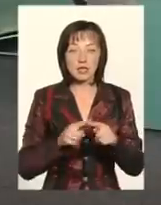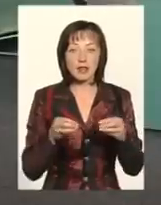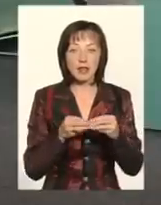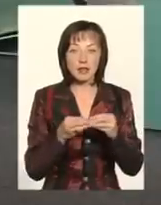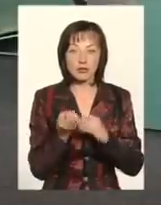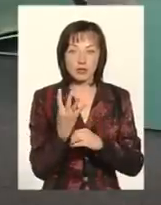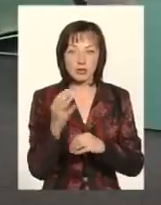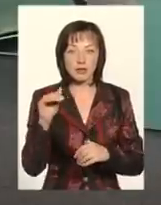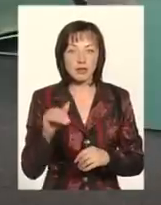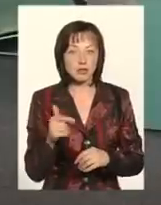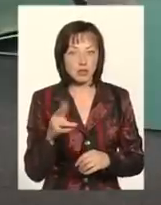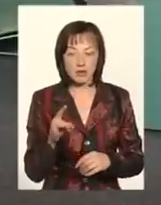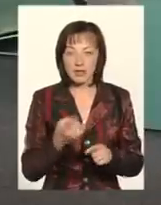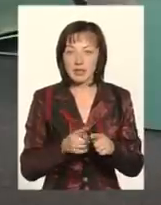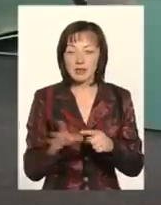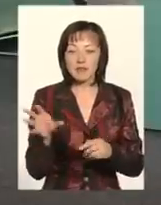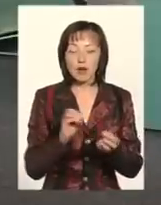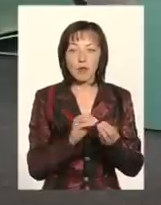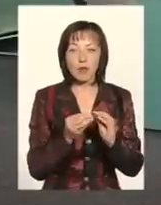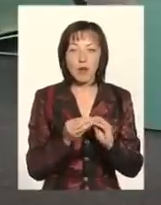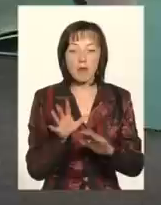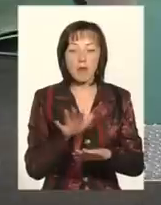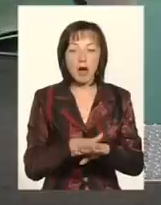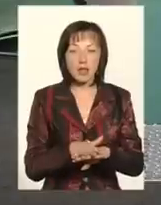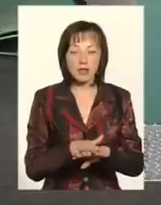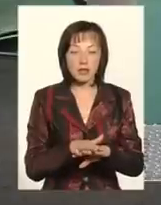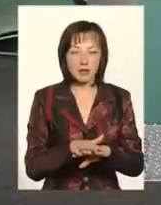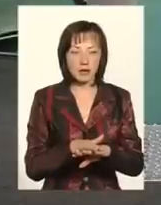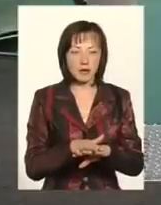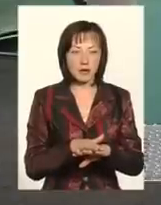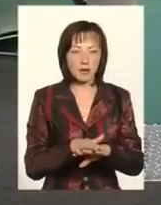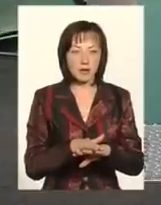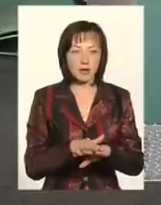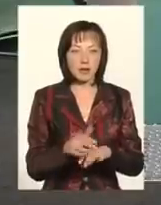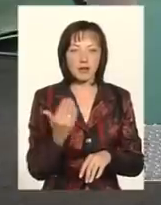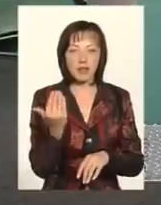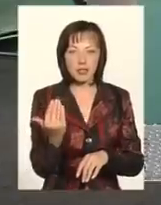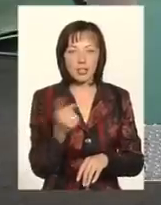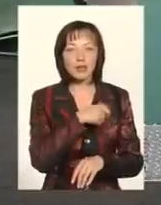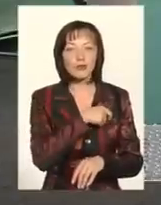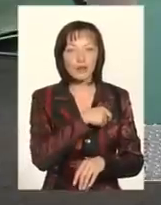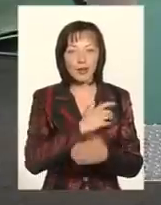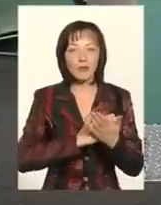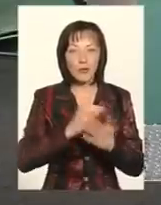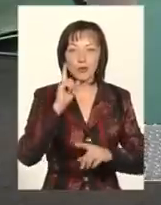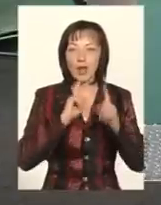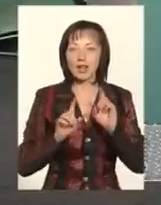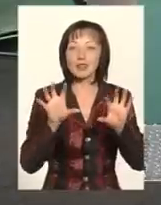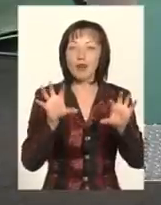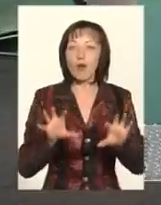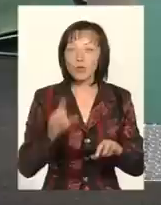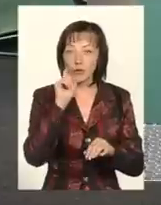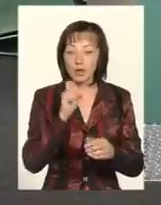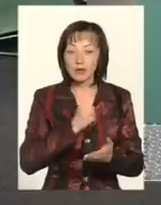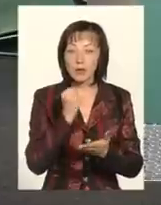10-14 000 грн вся проблема в тому що банки належать депутатам Верховної Ради закони України приймаються